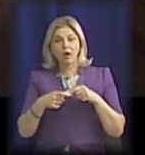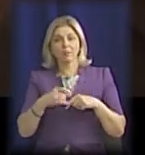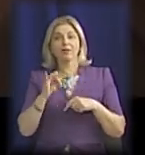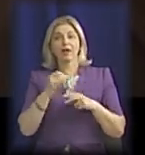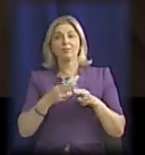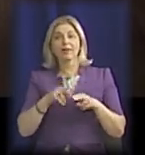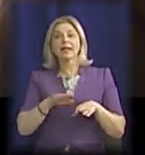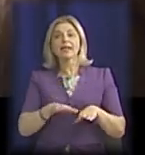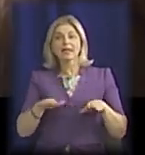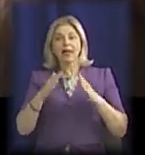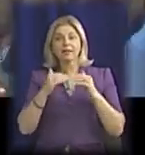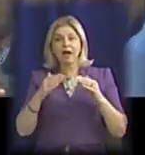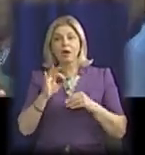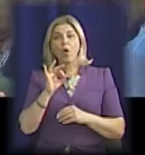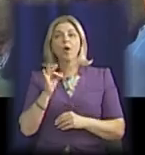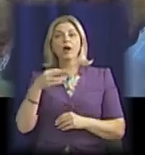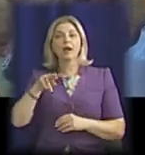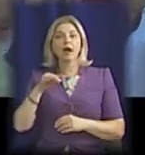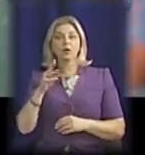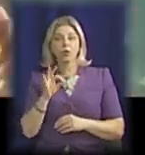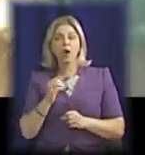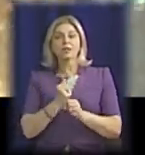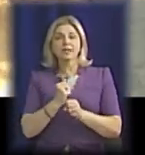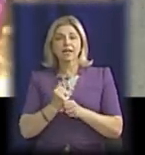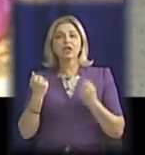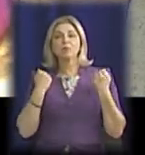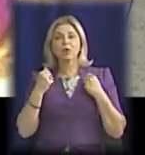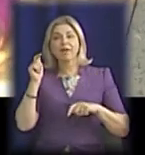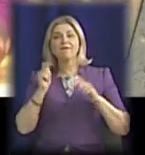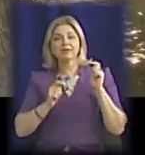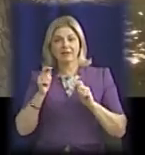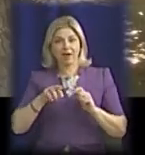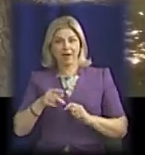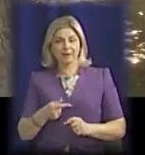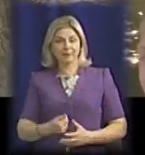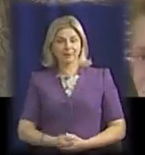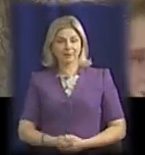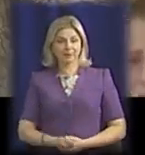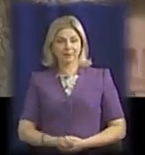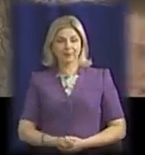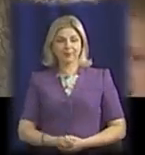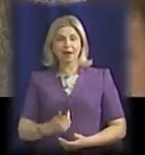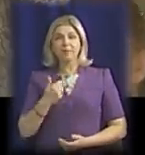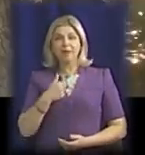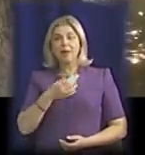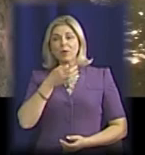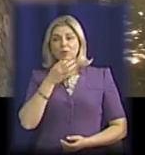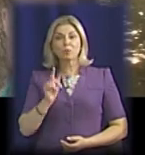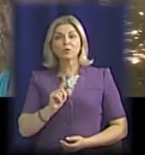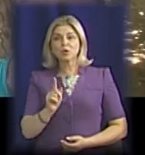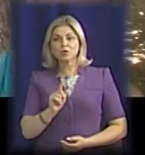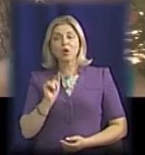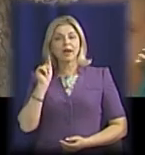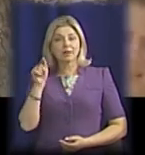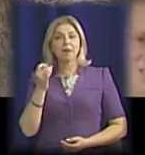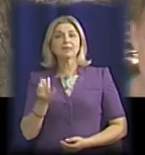таборі «Орлятко» влаштували спортивний фестиваль «Молодь за олімпійське майбутнє». Мені подивитися тим, що там